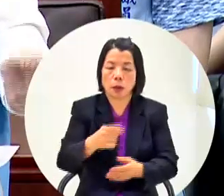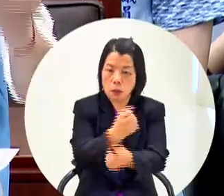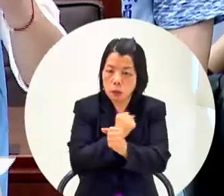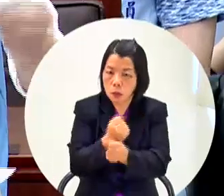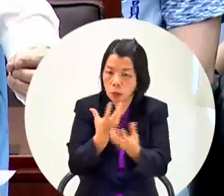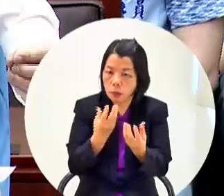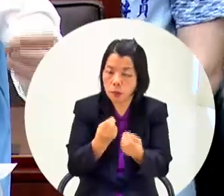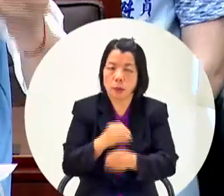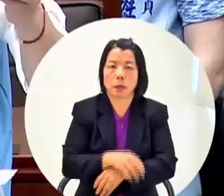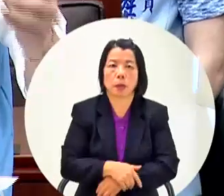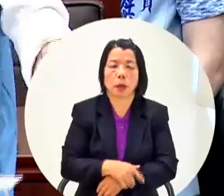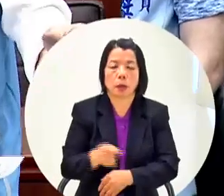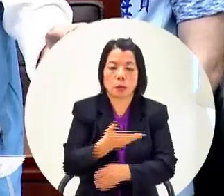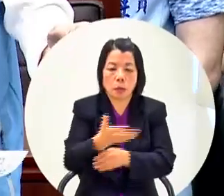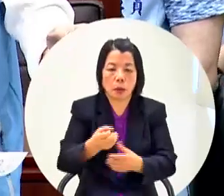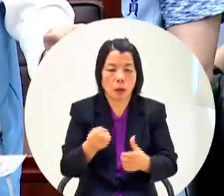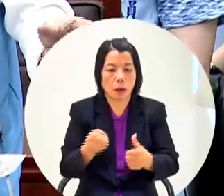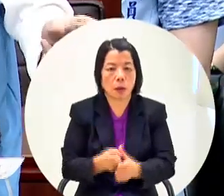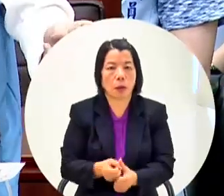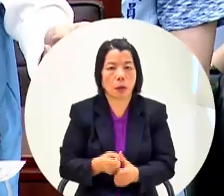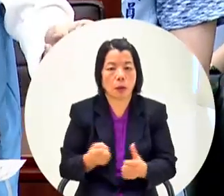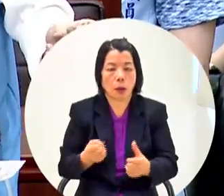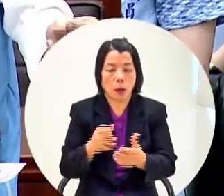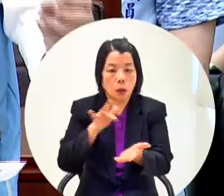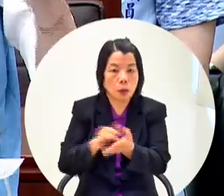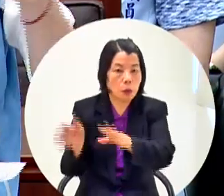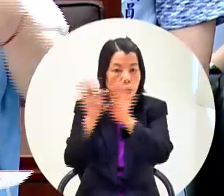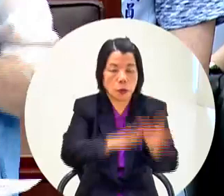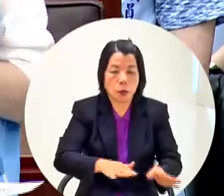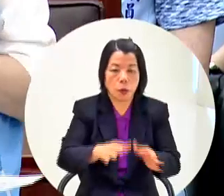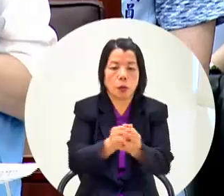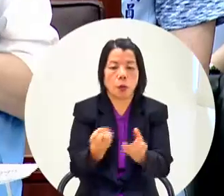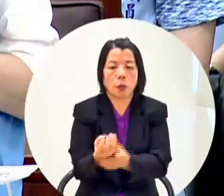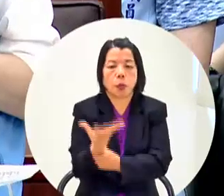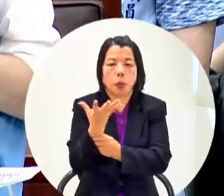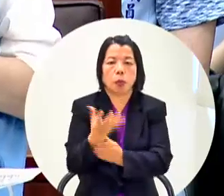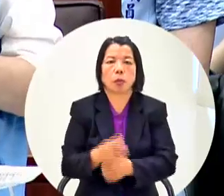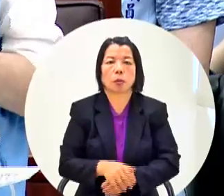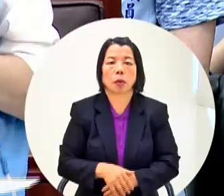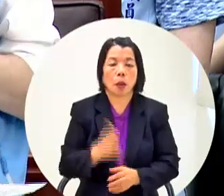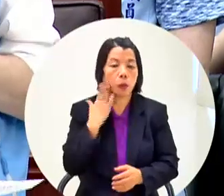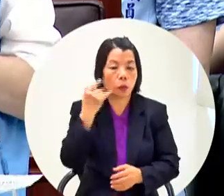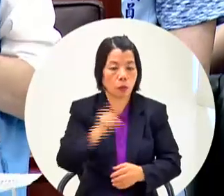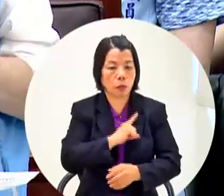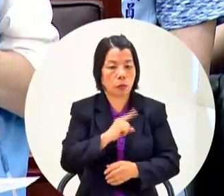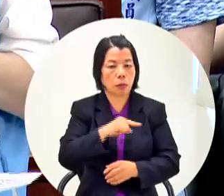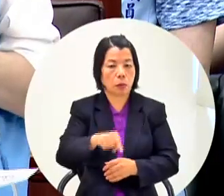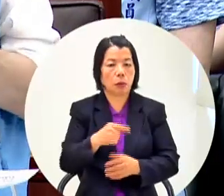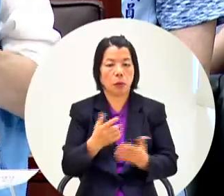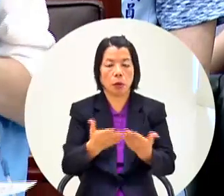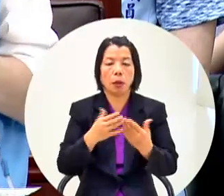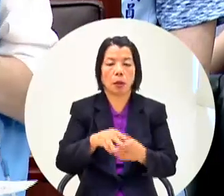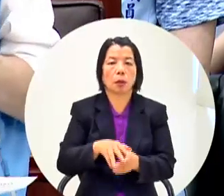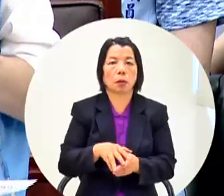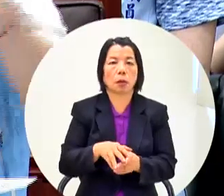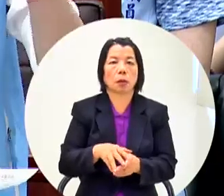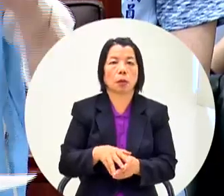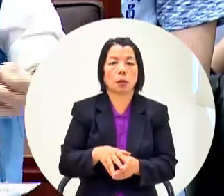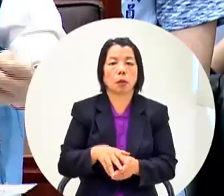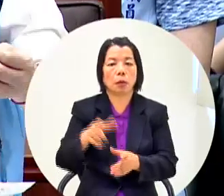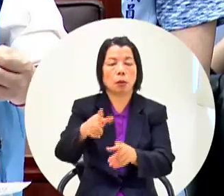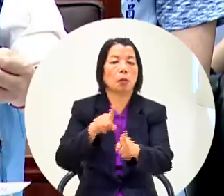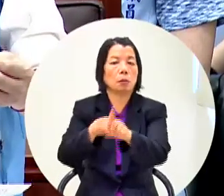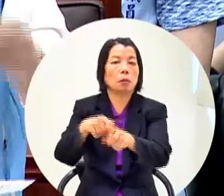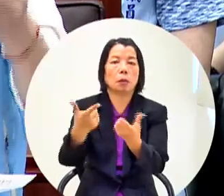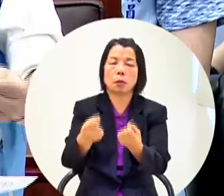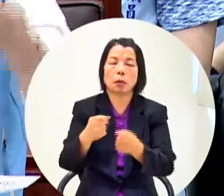注意，使得疫情产生破口？第三，如果我们自己犯了同样错误，当注意而未注意，造成